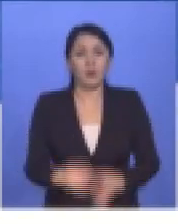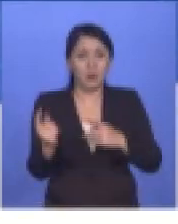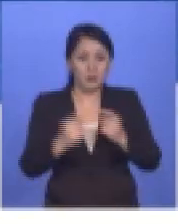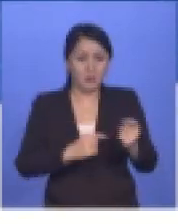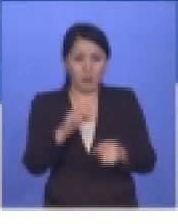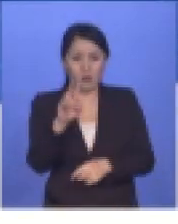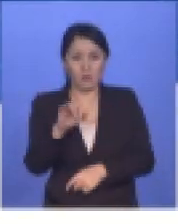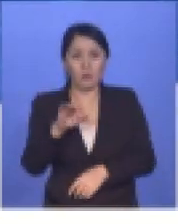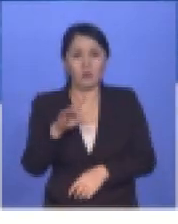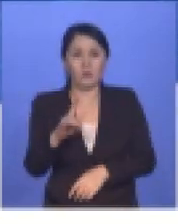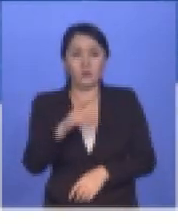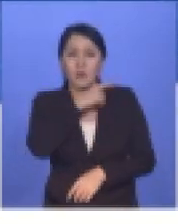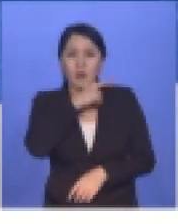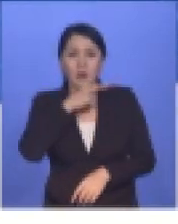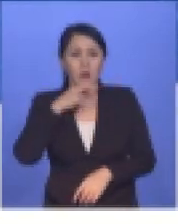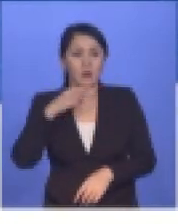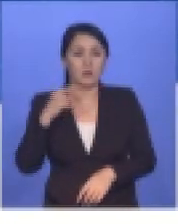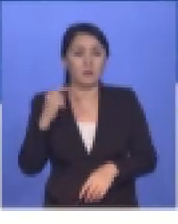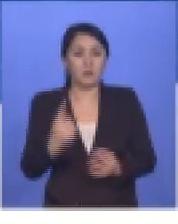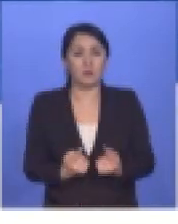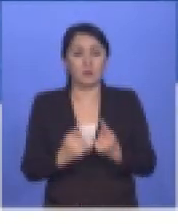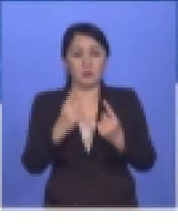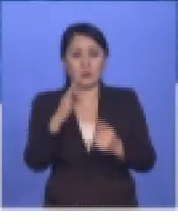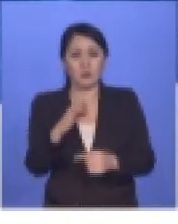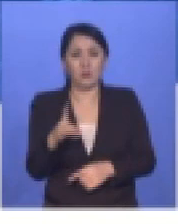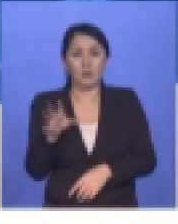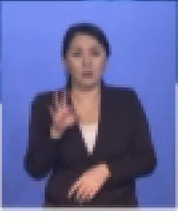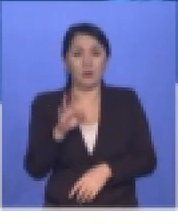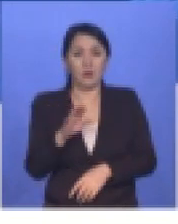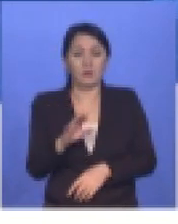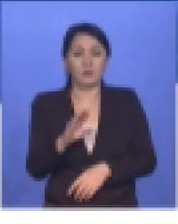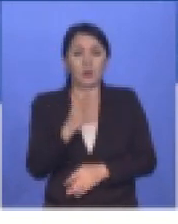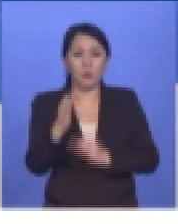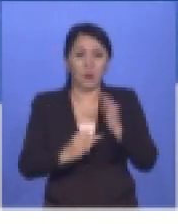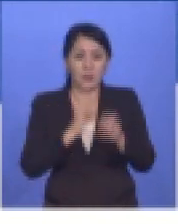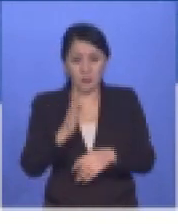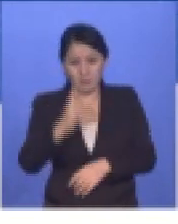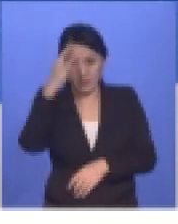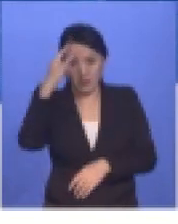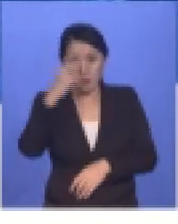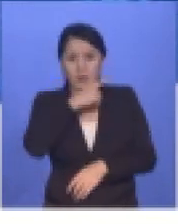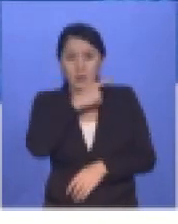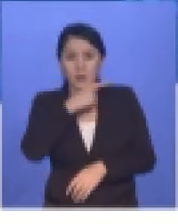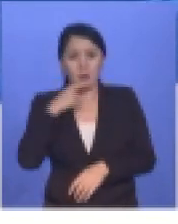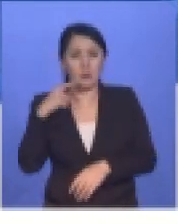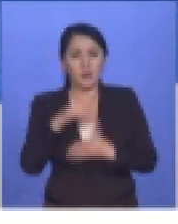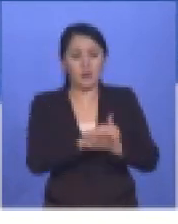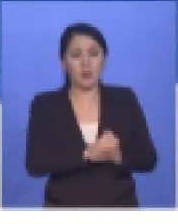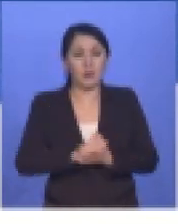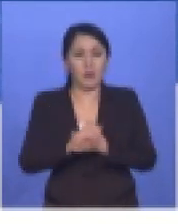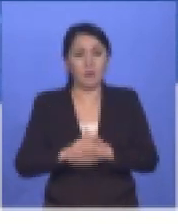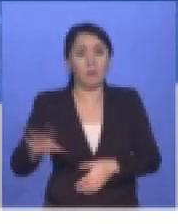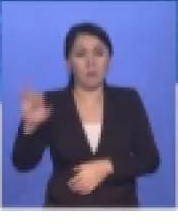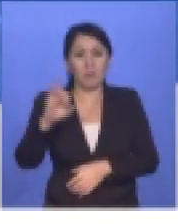Президент Қасым Жомарт Тоқаев ресейлік белді басылымдардың бірі «Известия» газетіне көлемді сұхбат берді. Қазақстан мен Ресей арасындағы